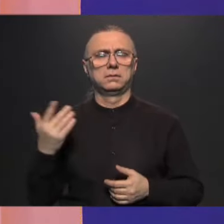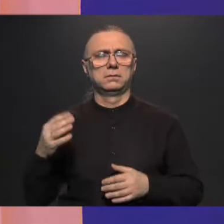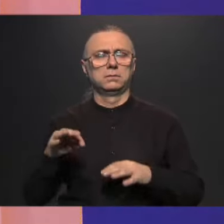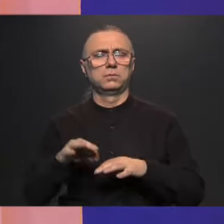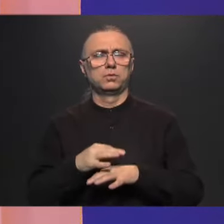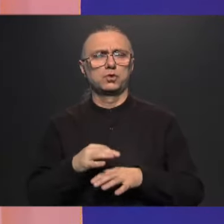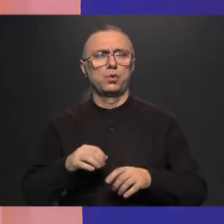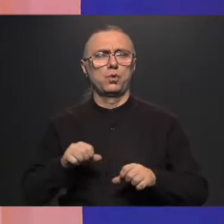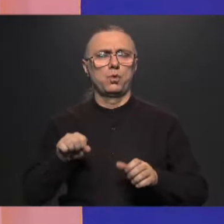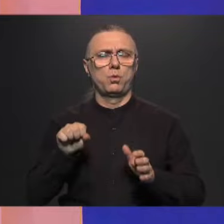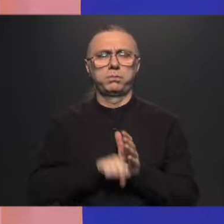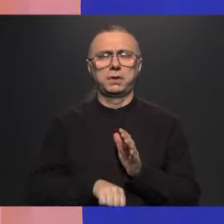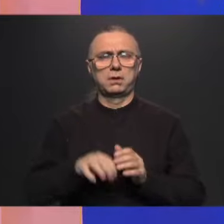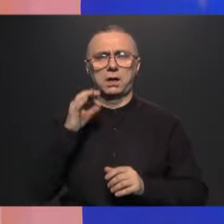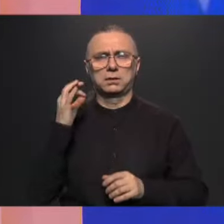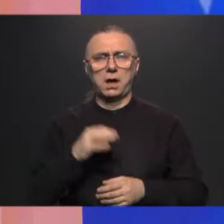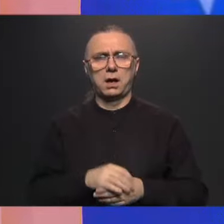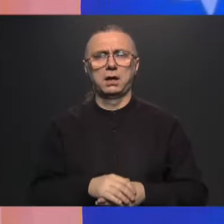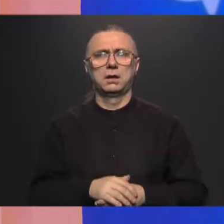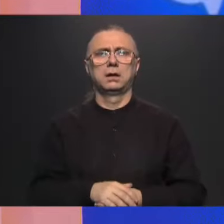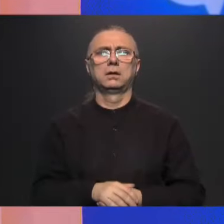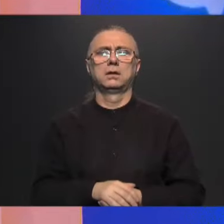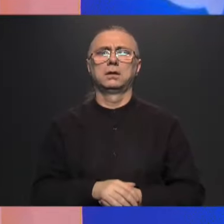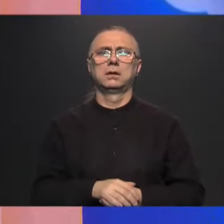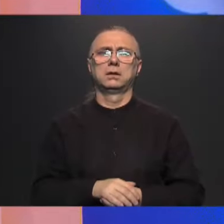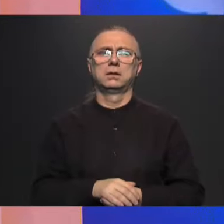кота, может быть, при вас, не при вас, но это было, и